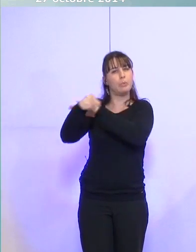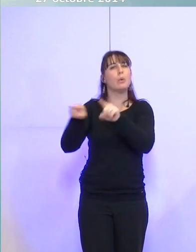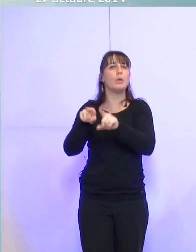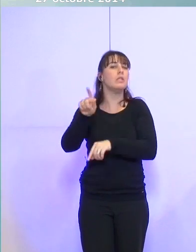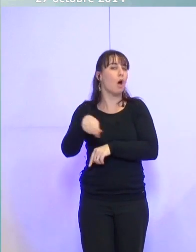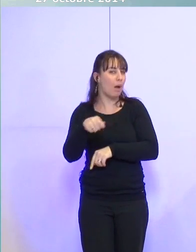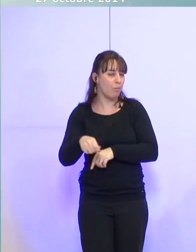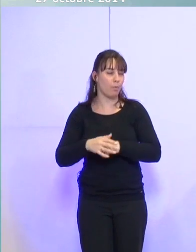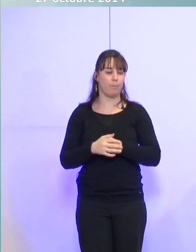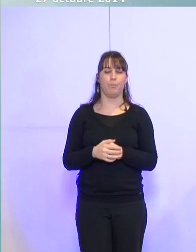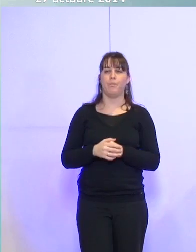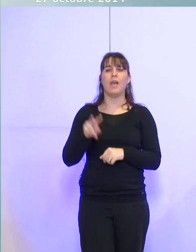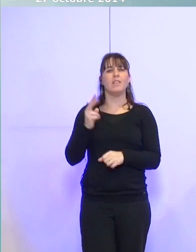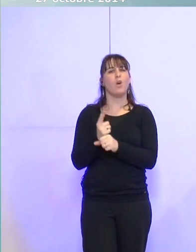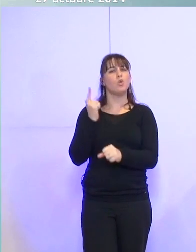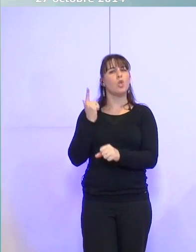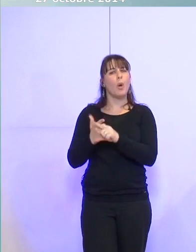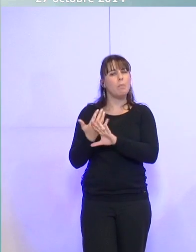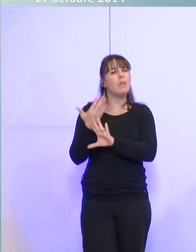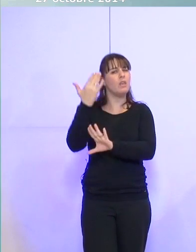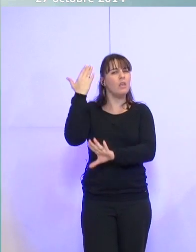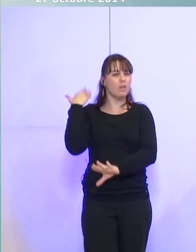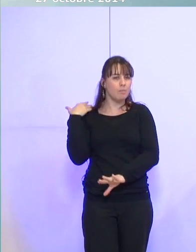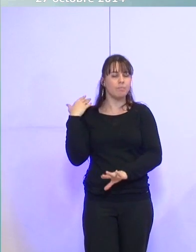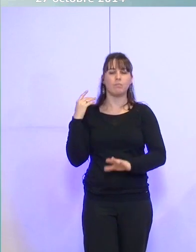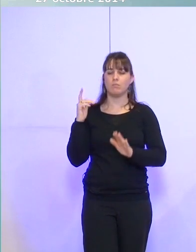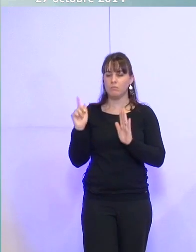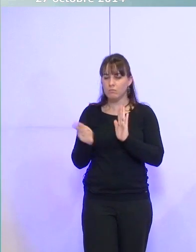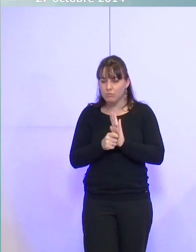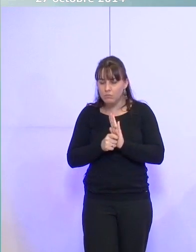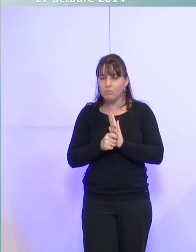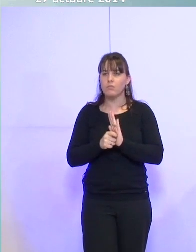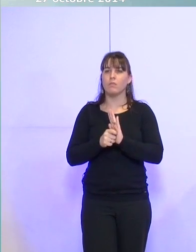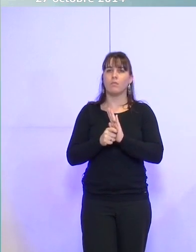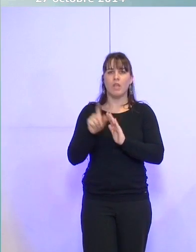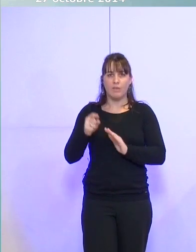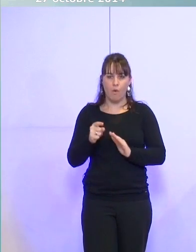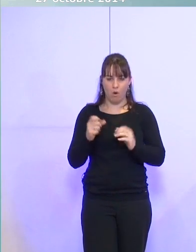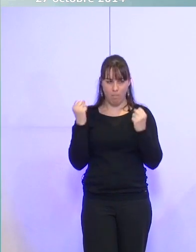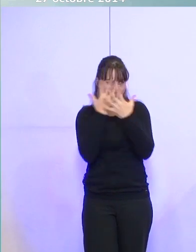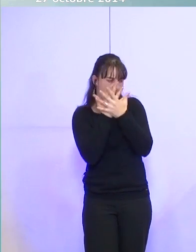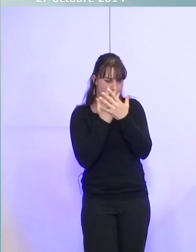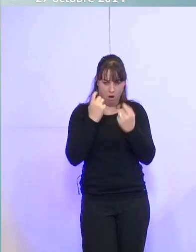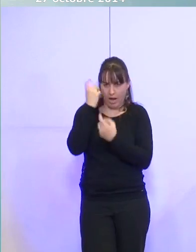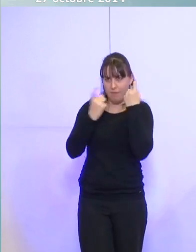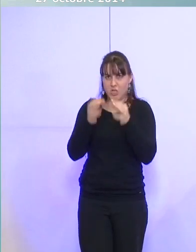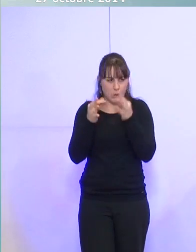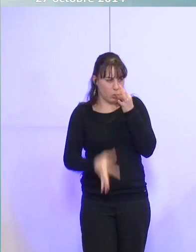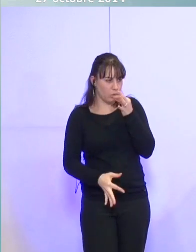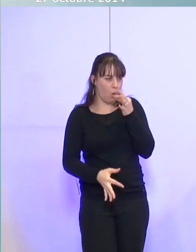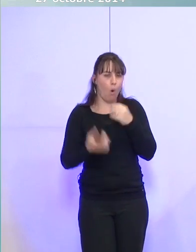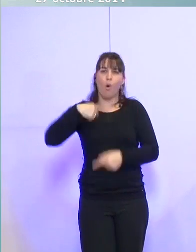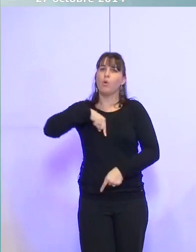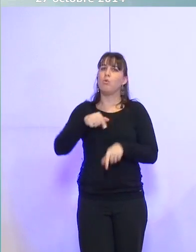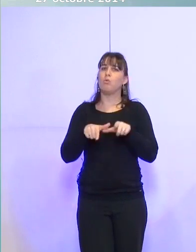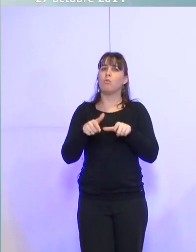y a un peu plus de 2 ans et demi maintenant, lorsqu'il s'est agi de réagir financièrement, nous avons choisi la